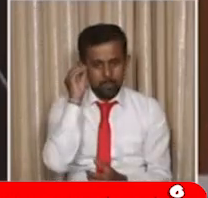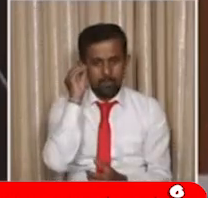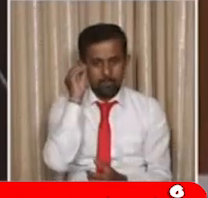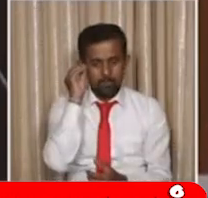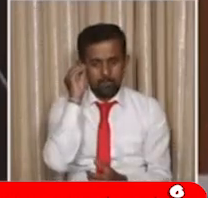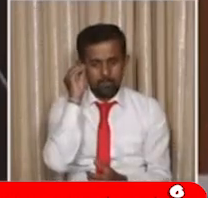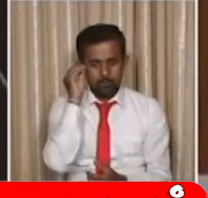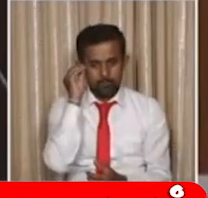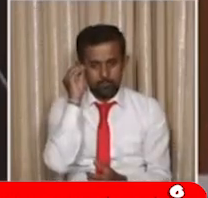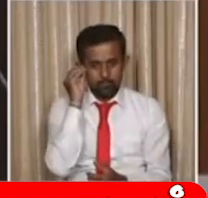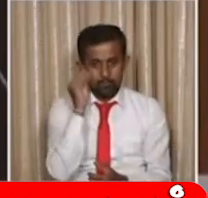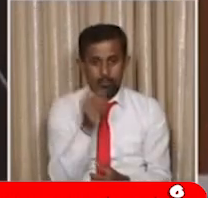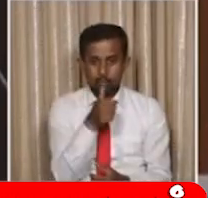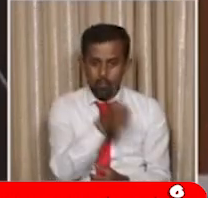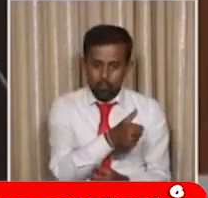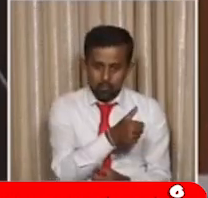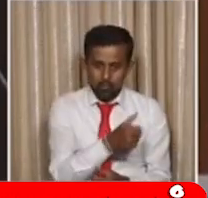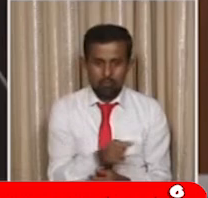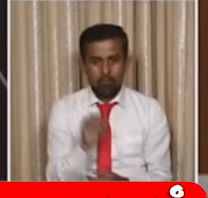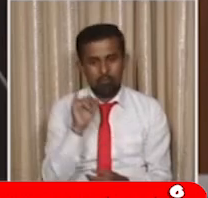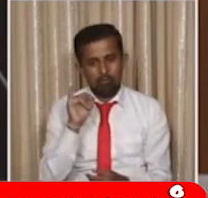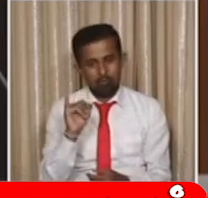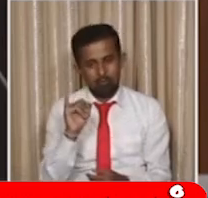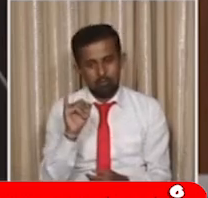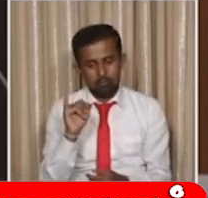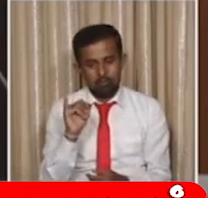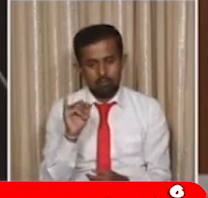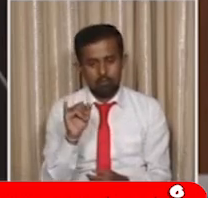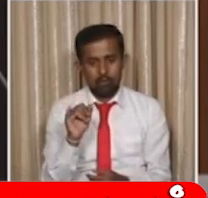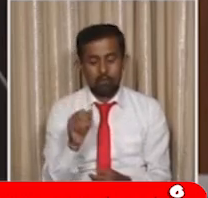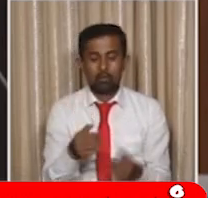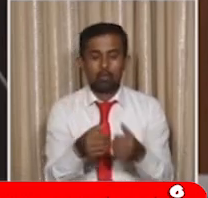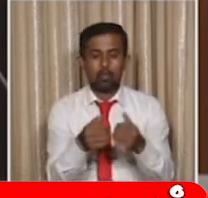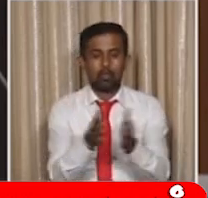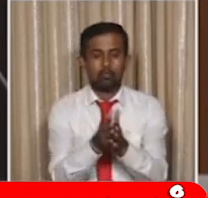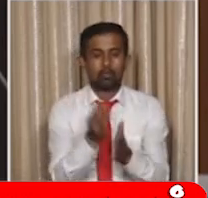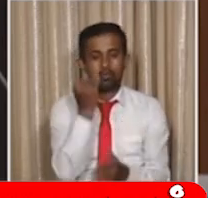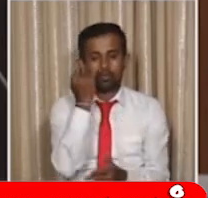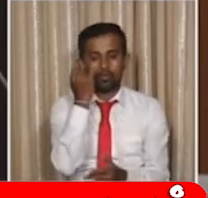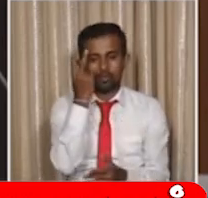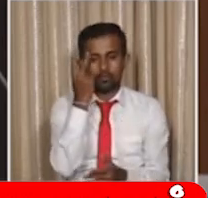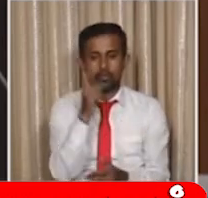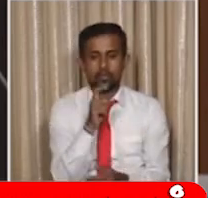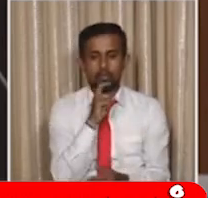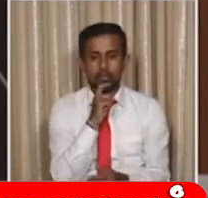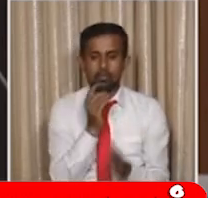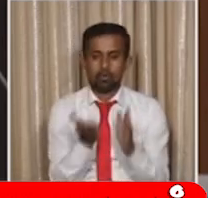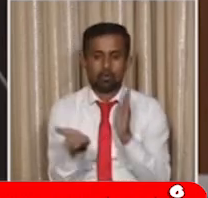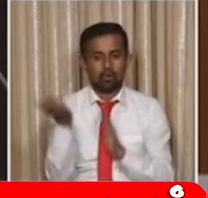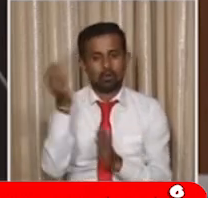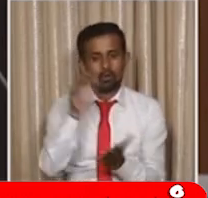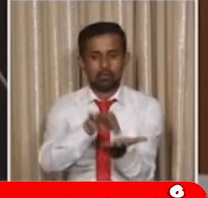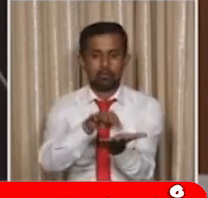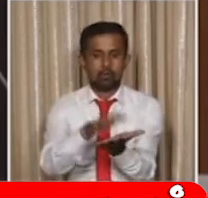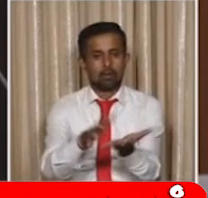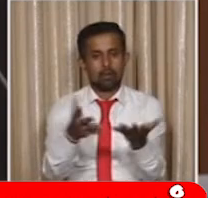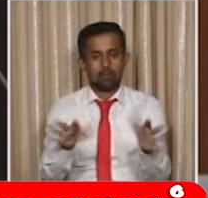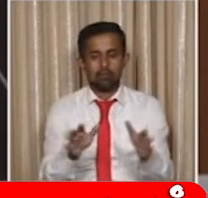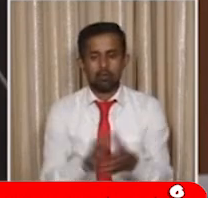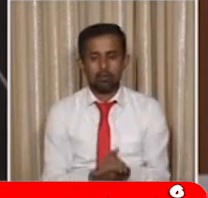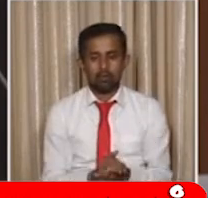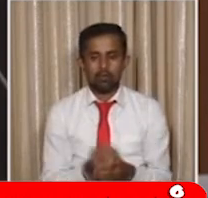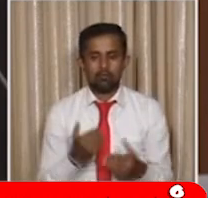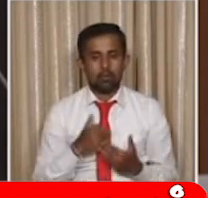பேட் தட் யூ கோ டு த கோர்ட் இன் சிங்கப்பூர். ஐ எம் கிளாட் அபவுட் தட். த கோர்ட்